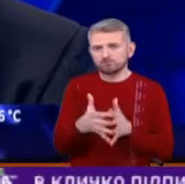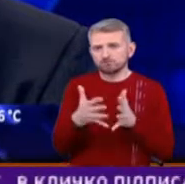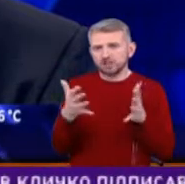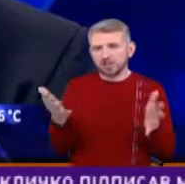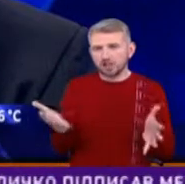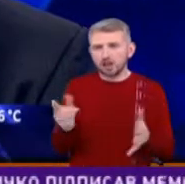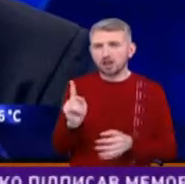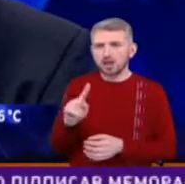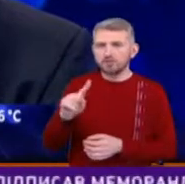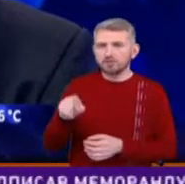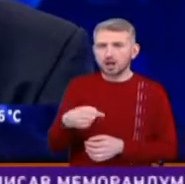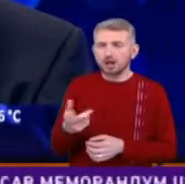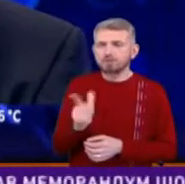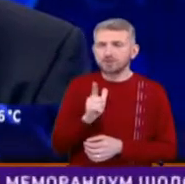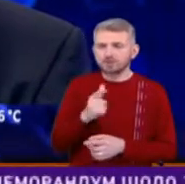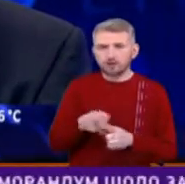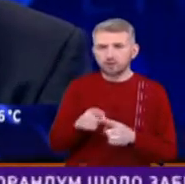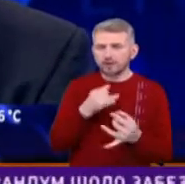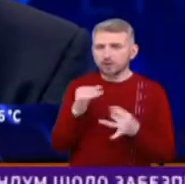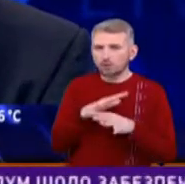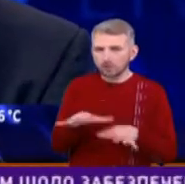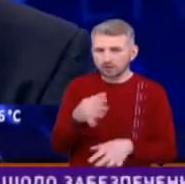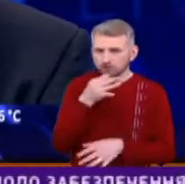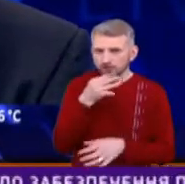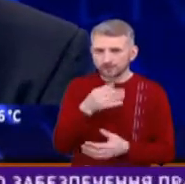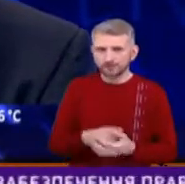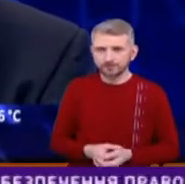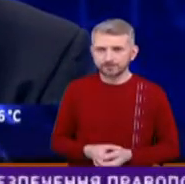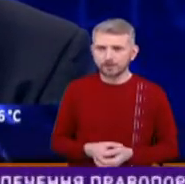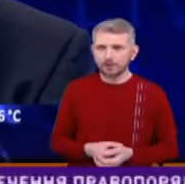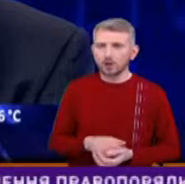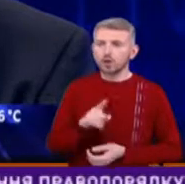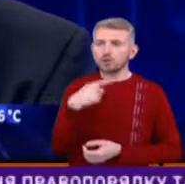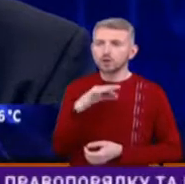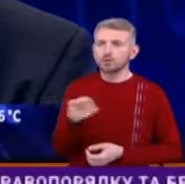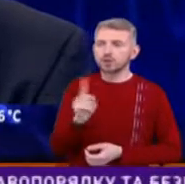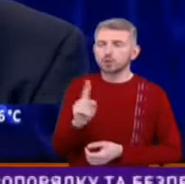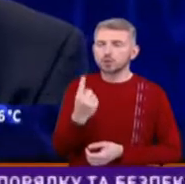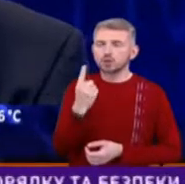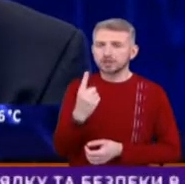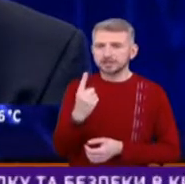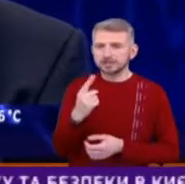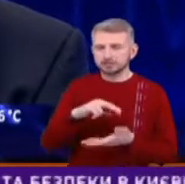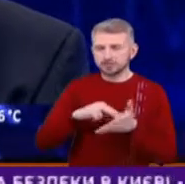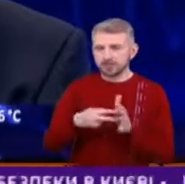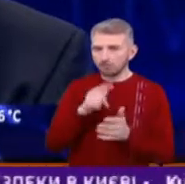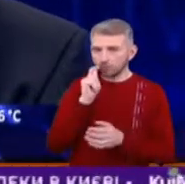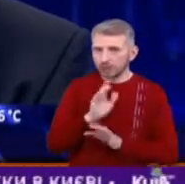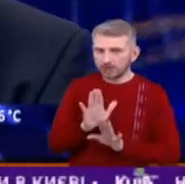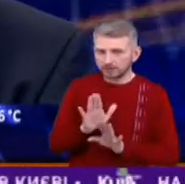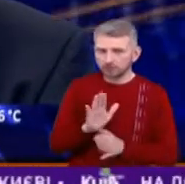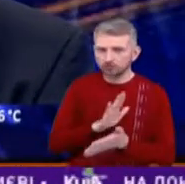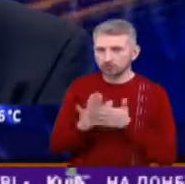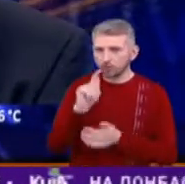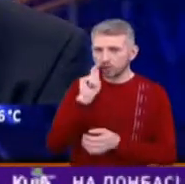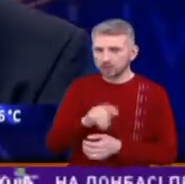принципі, вимагає, бо ми з вами про це ще не говорили. А говорять про те, що один з сценаріїв українських, суто українських,